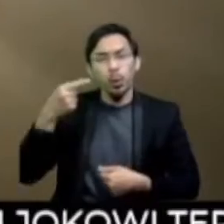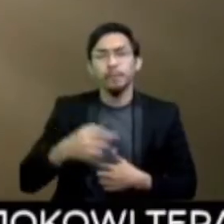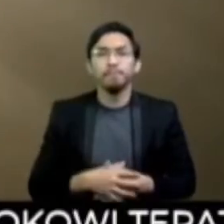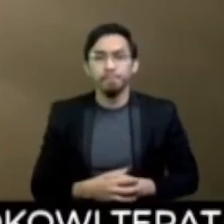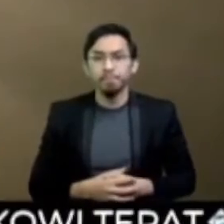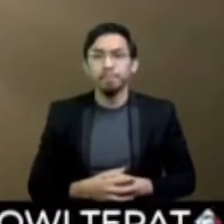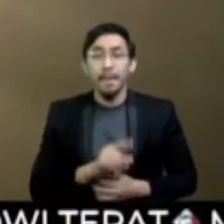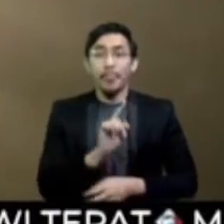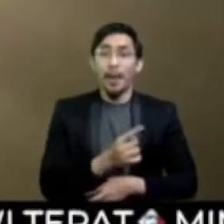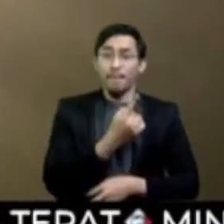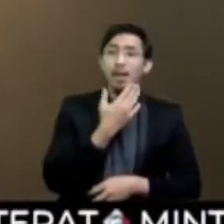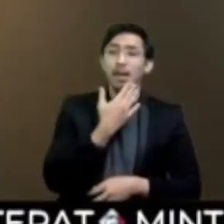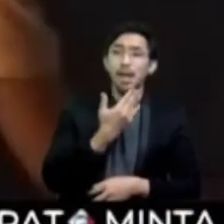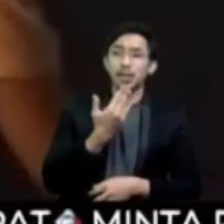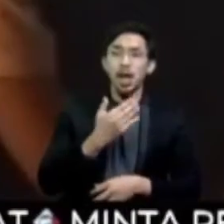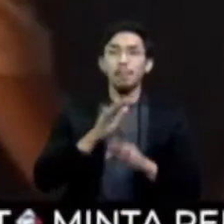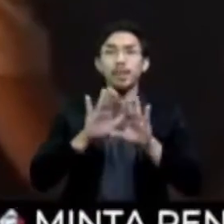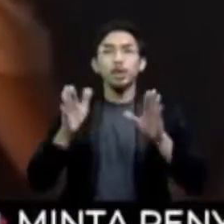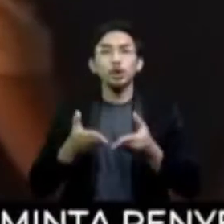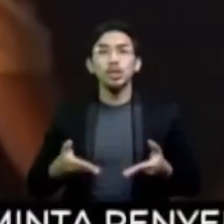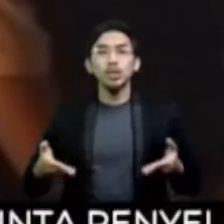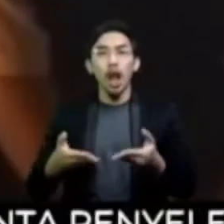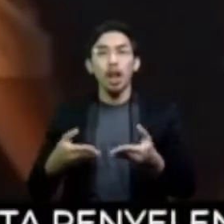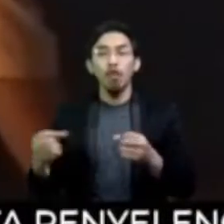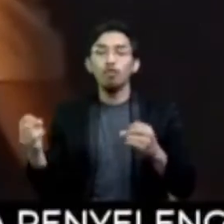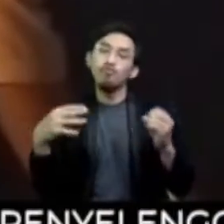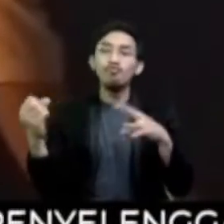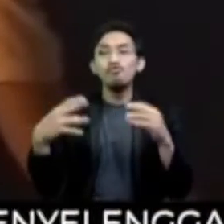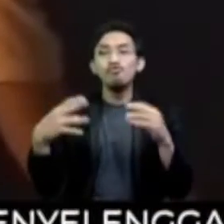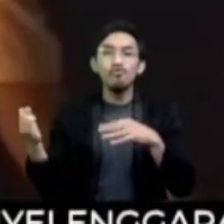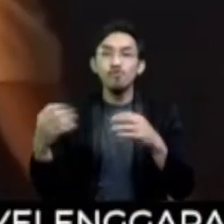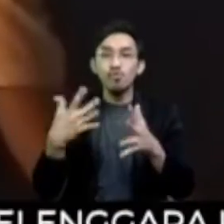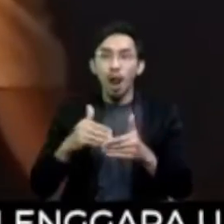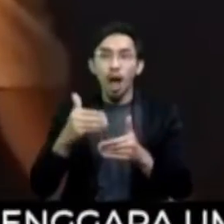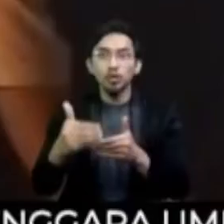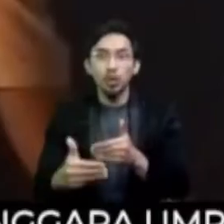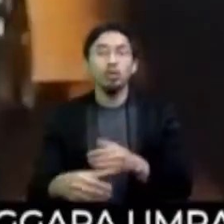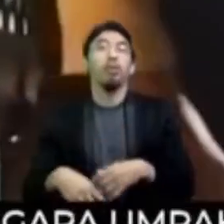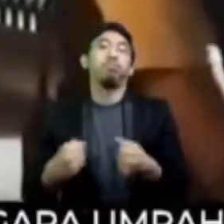sosial. Mengantisipasi aksi tawuran kembali terjadi, warga berharap polisi melakukan patroli malam.